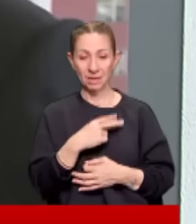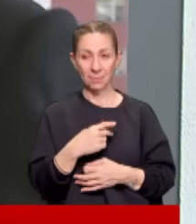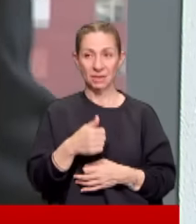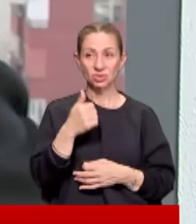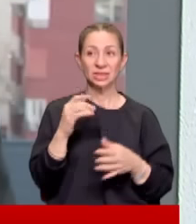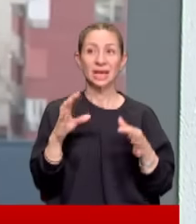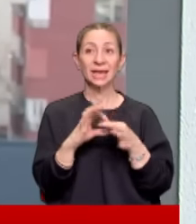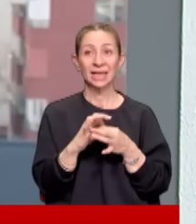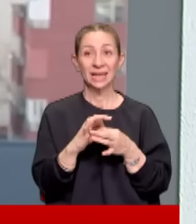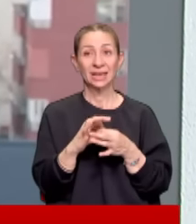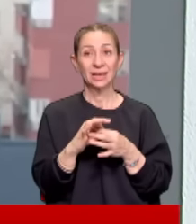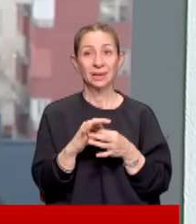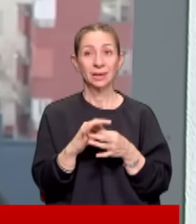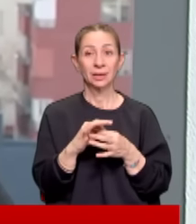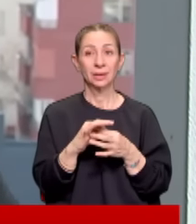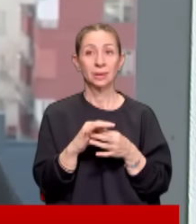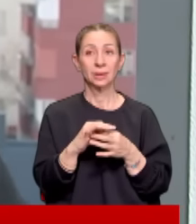Başkanlarına ilişkin de